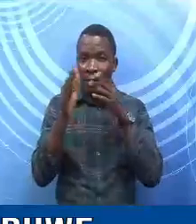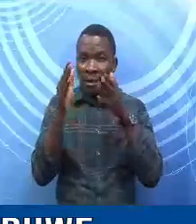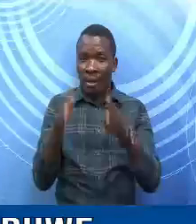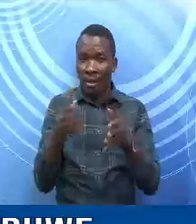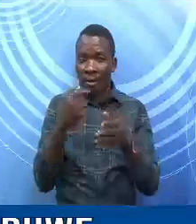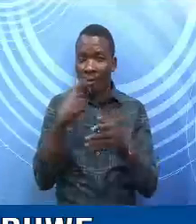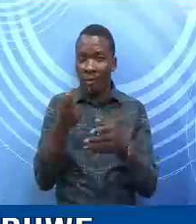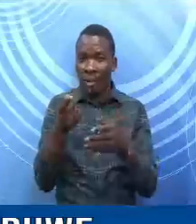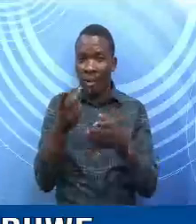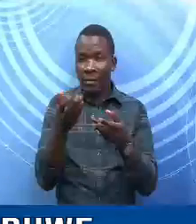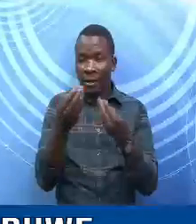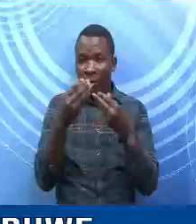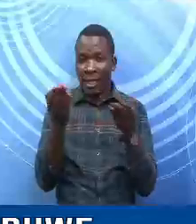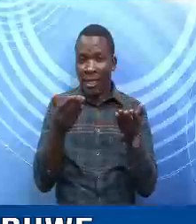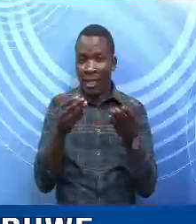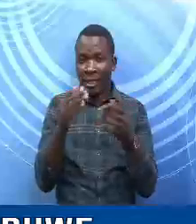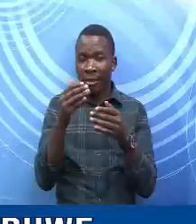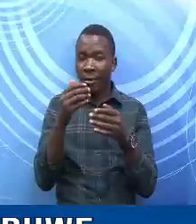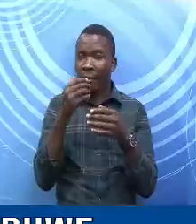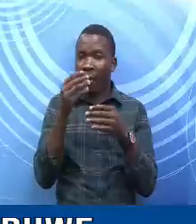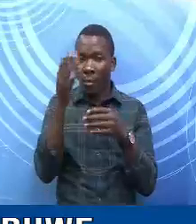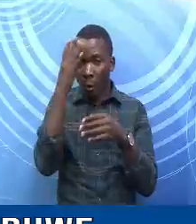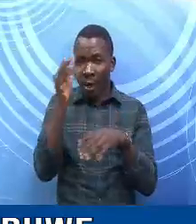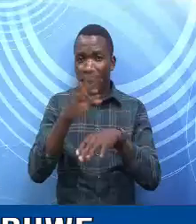Tevanisi ngo bamwe se kugira bigende gute,